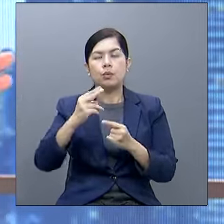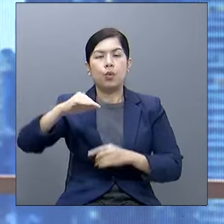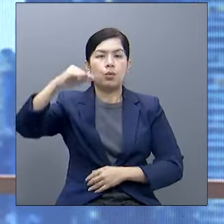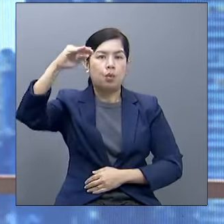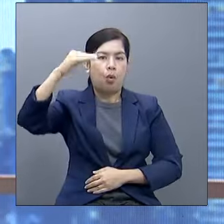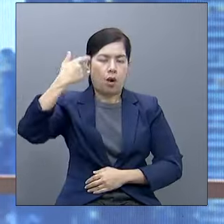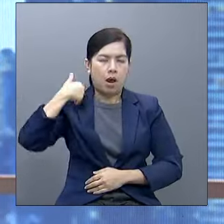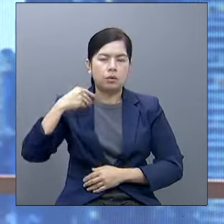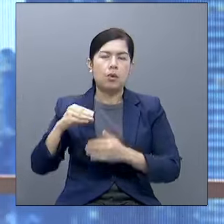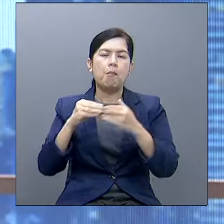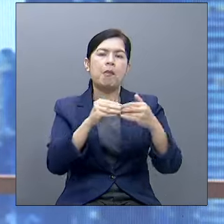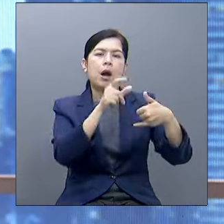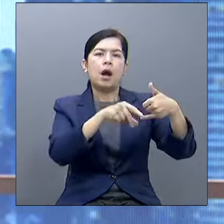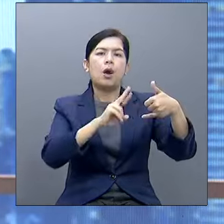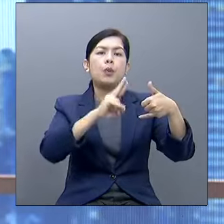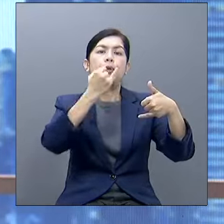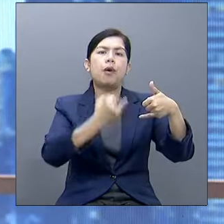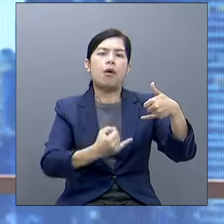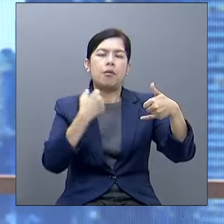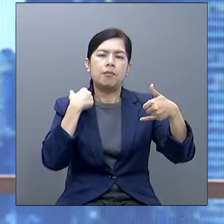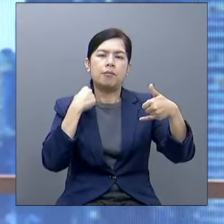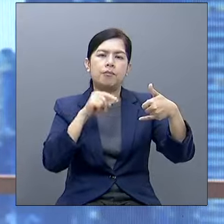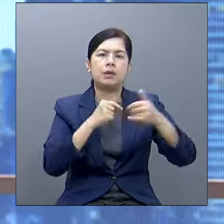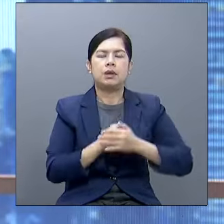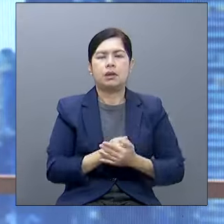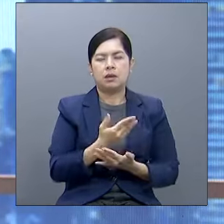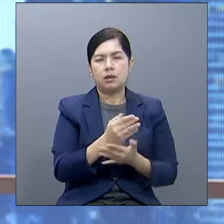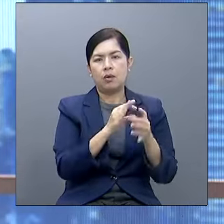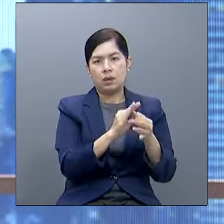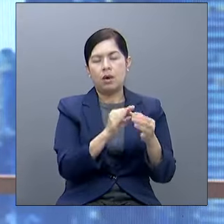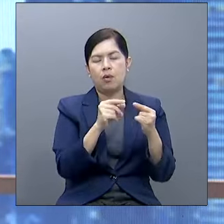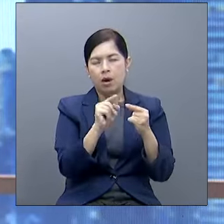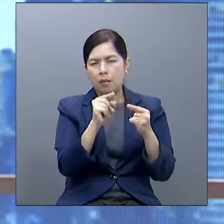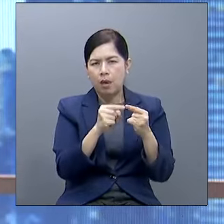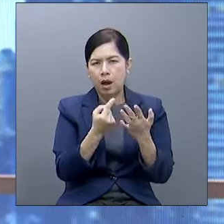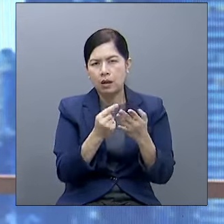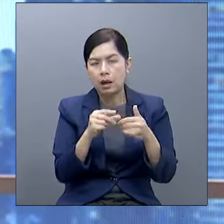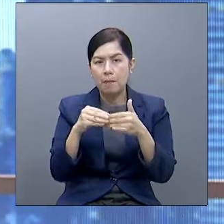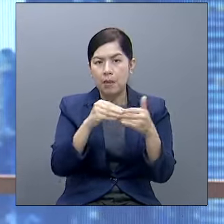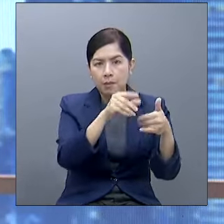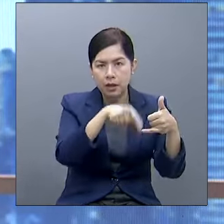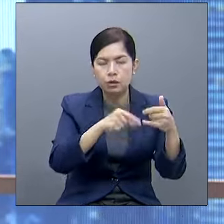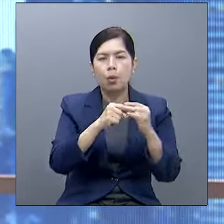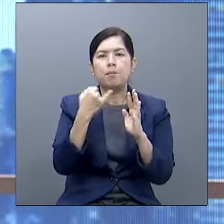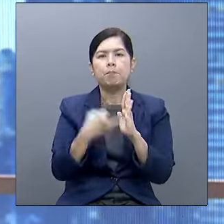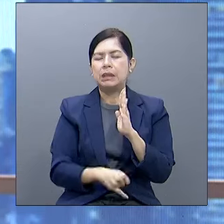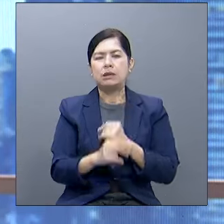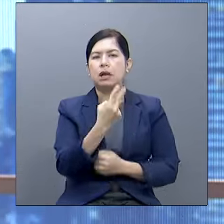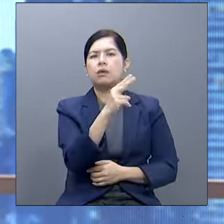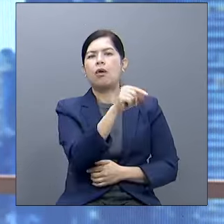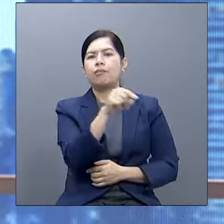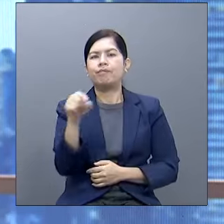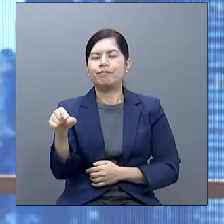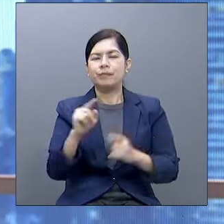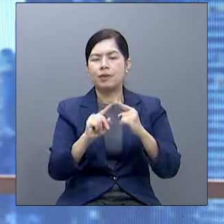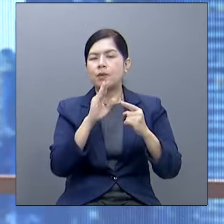พาไปเนี่ยต้องบอกงี้ก่อนในเรื่องของการพรากผู้เยาว์เนี่ยมันผิดทั้งคู่นะ ครับ แต่ในเรื่องของการข่มขืนกระทําชําราว